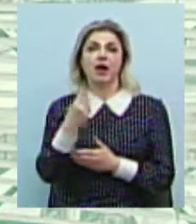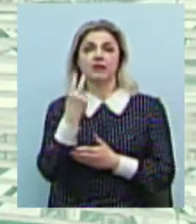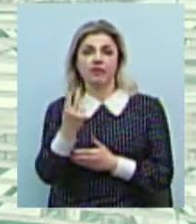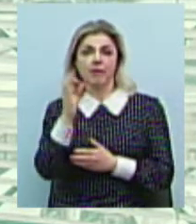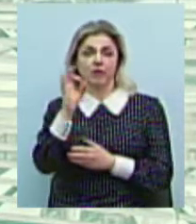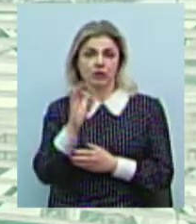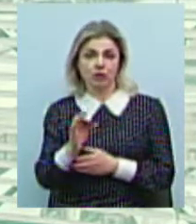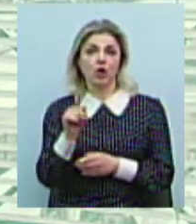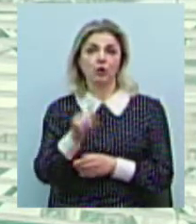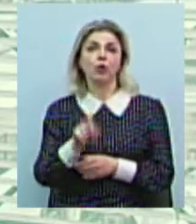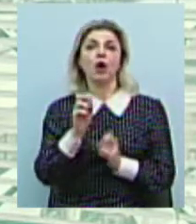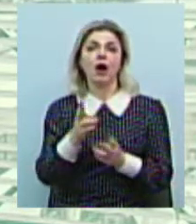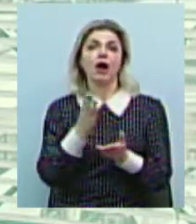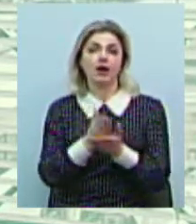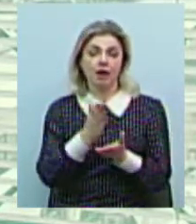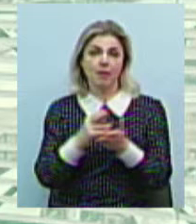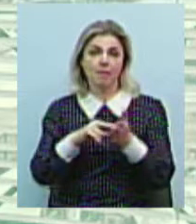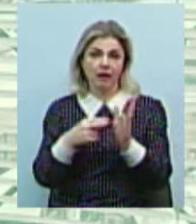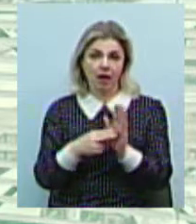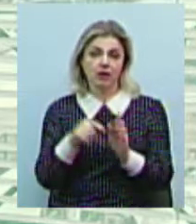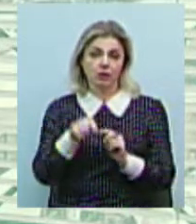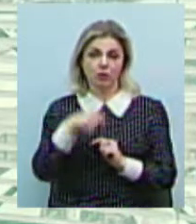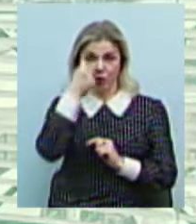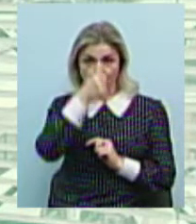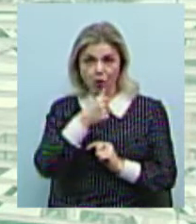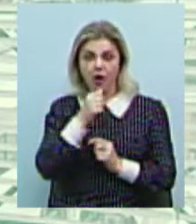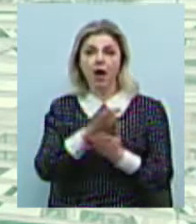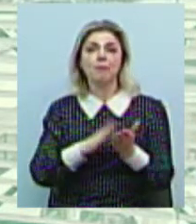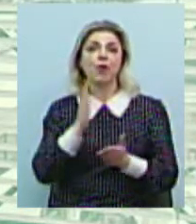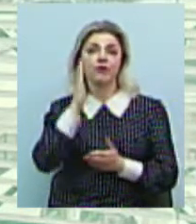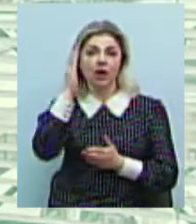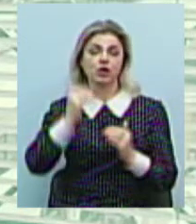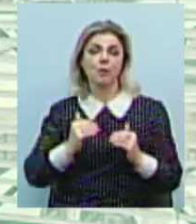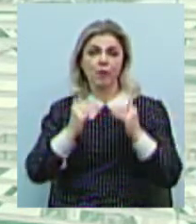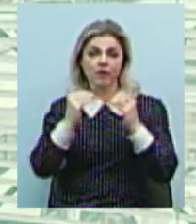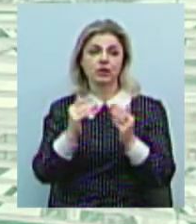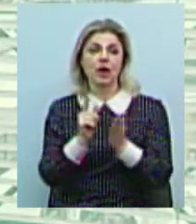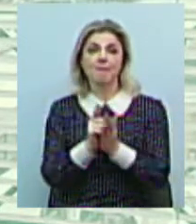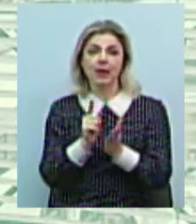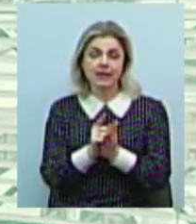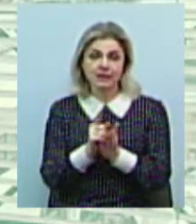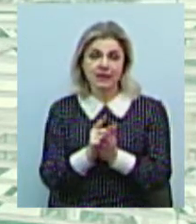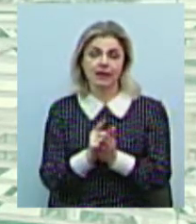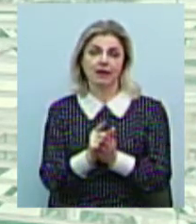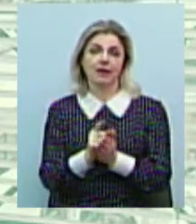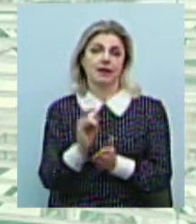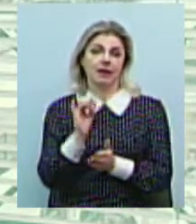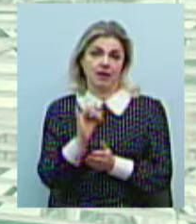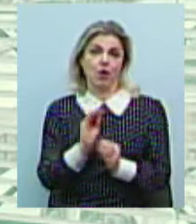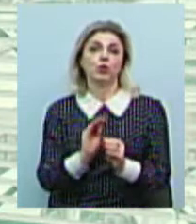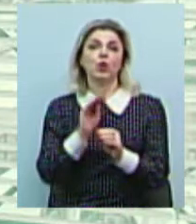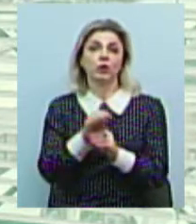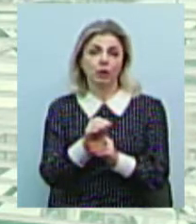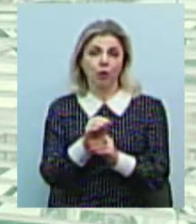ВВП, як вона планує мати протягом цього року, то подальше підвищення пенсійного пенсій і